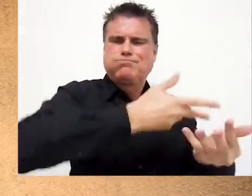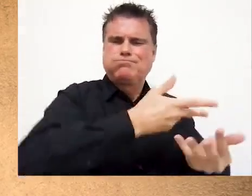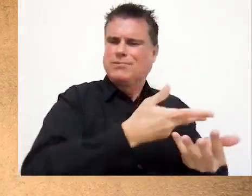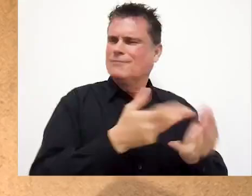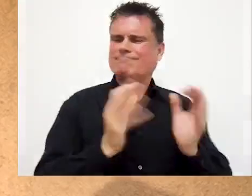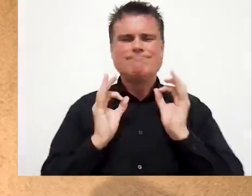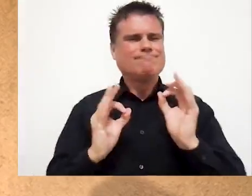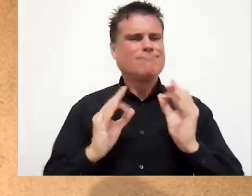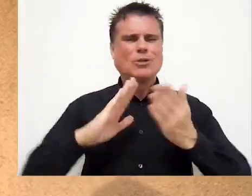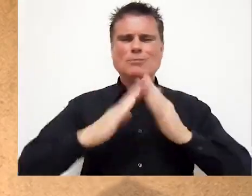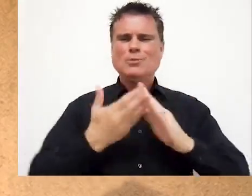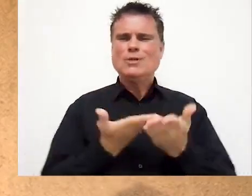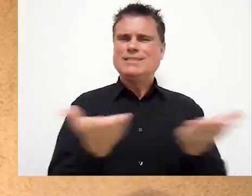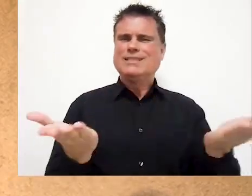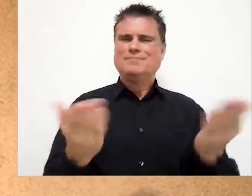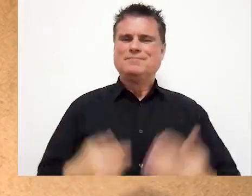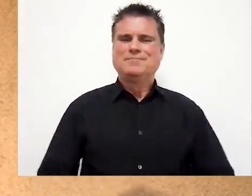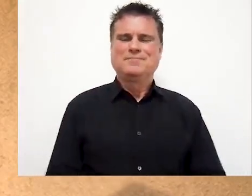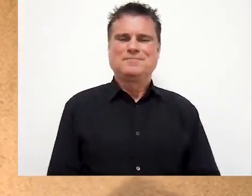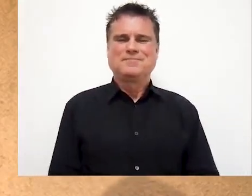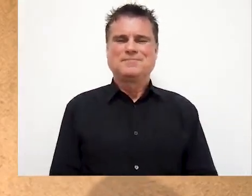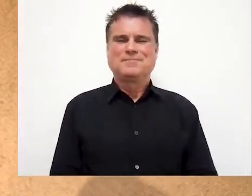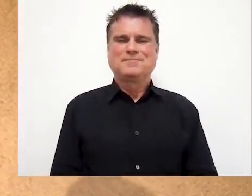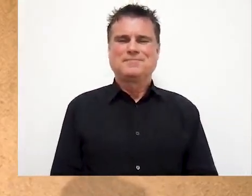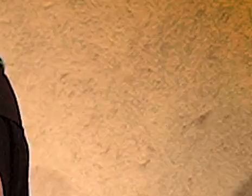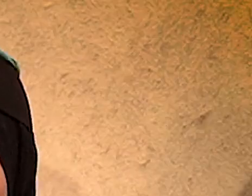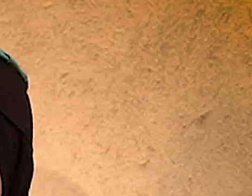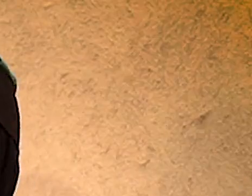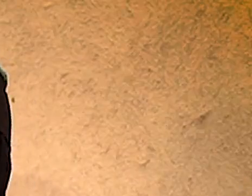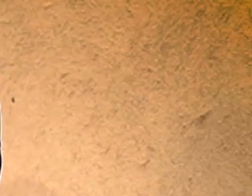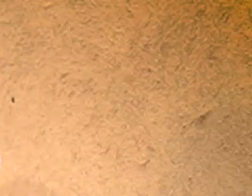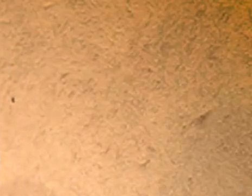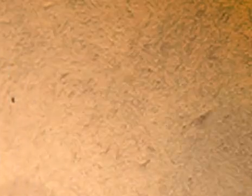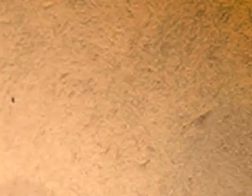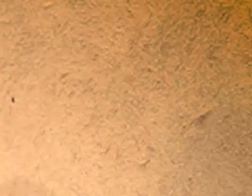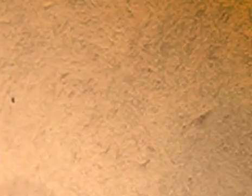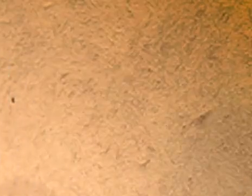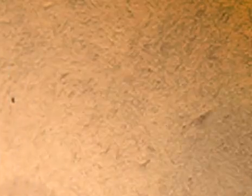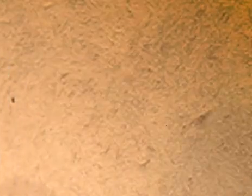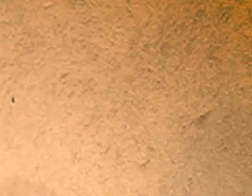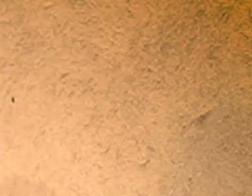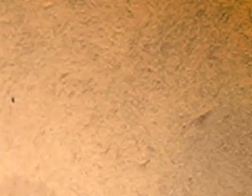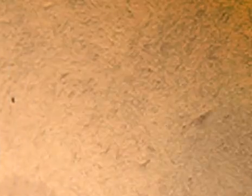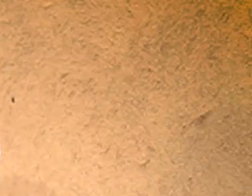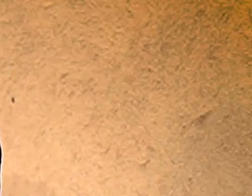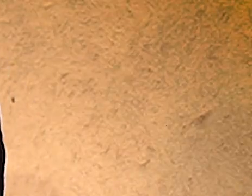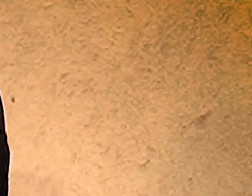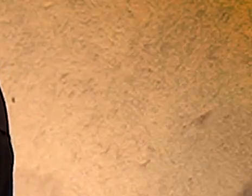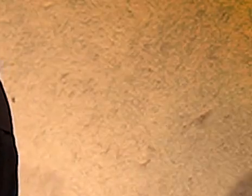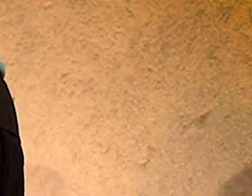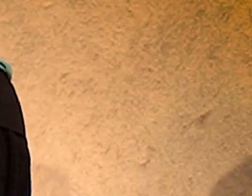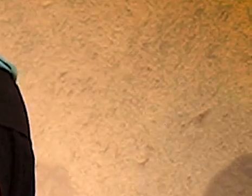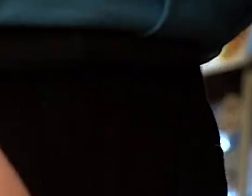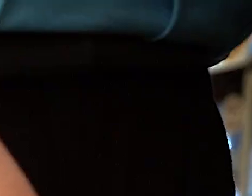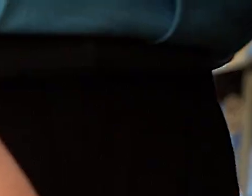حيث نمتلك الآن تواصلاً مع الموظفين والعملاء في الشركة وتواصل مع المجتمع.